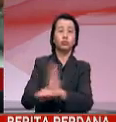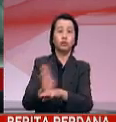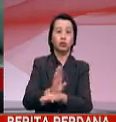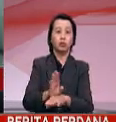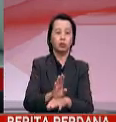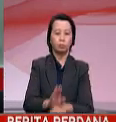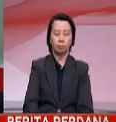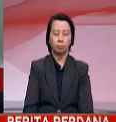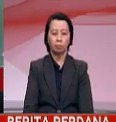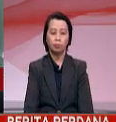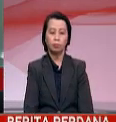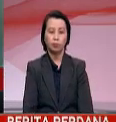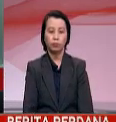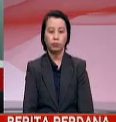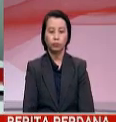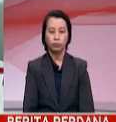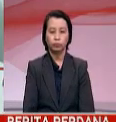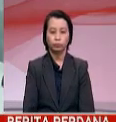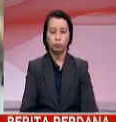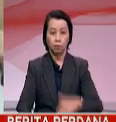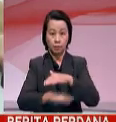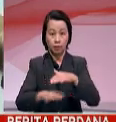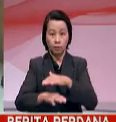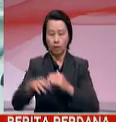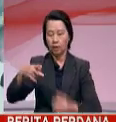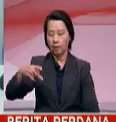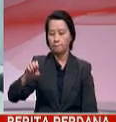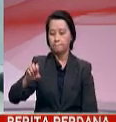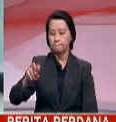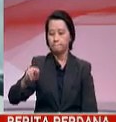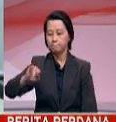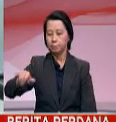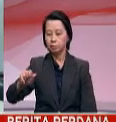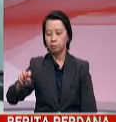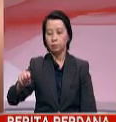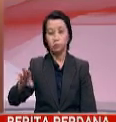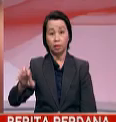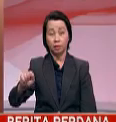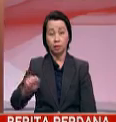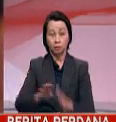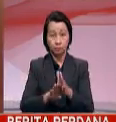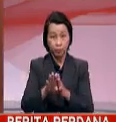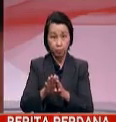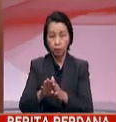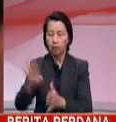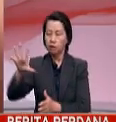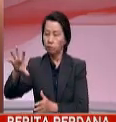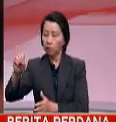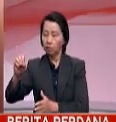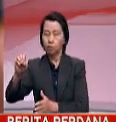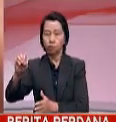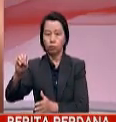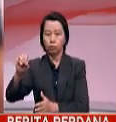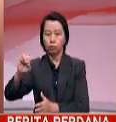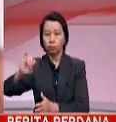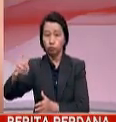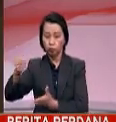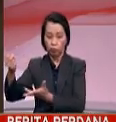kita. Di bawah penjana, RM50 juta diperuntukkan kepada usahawan